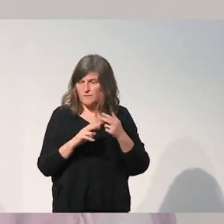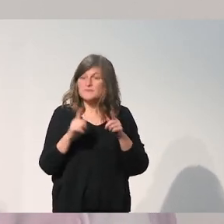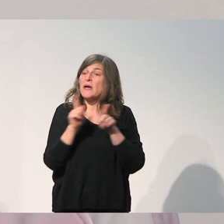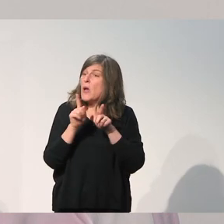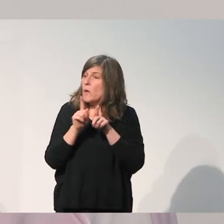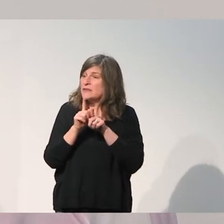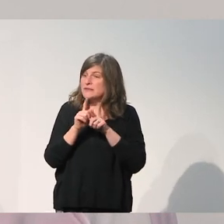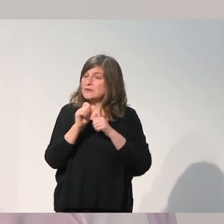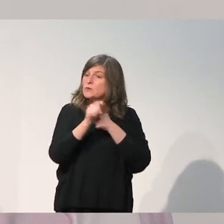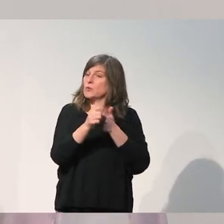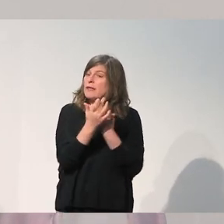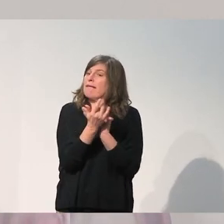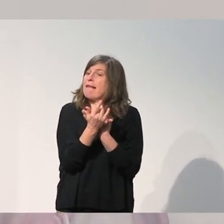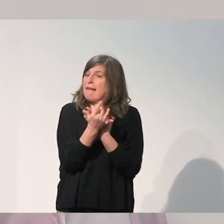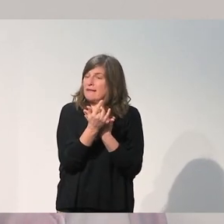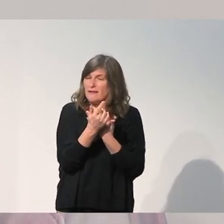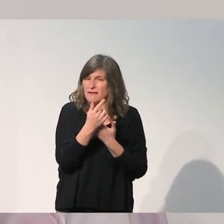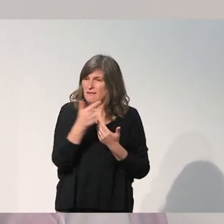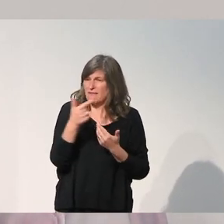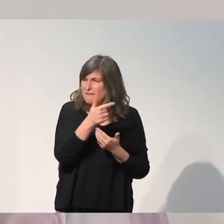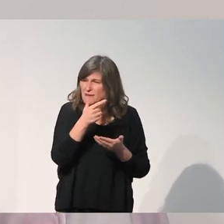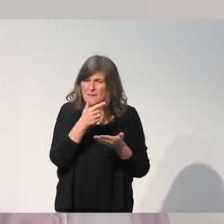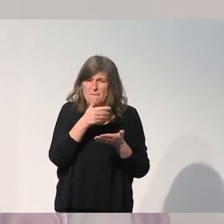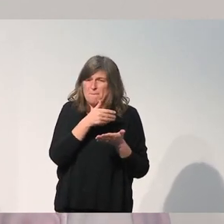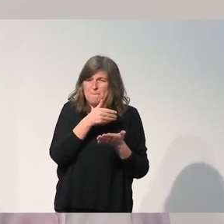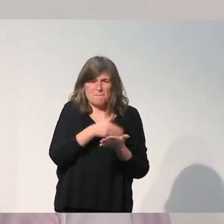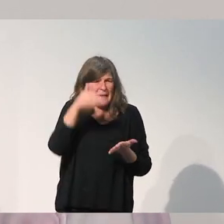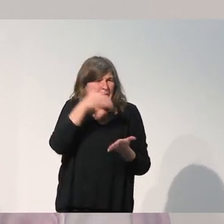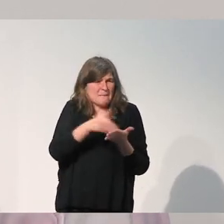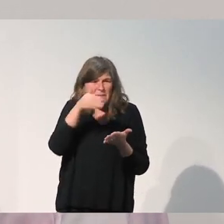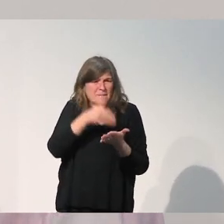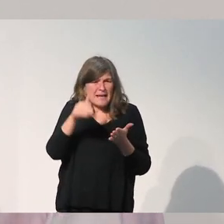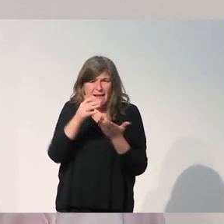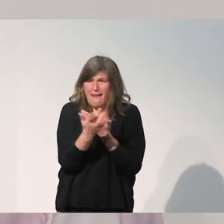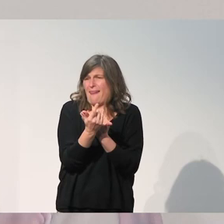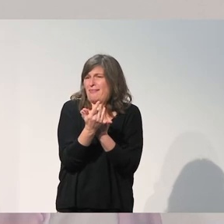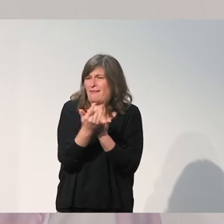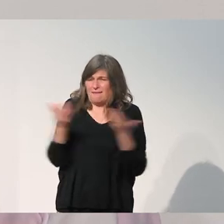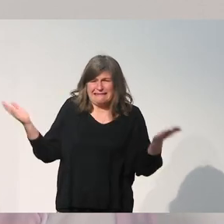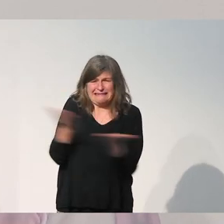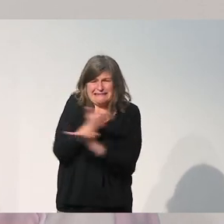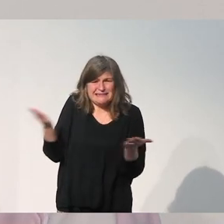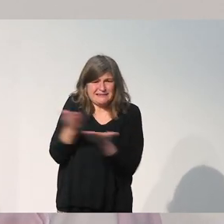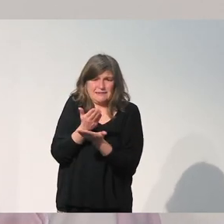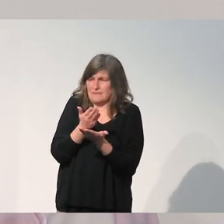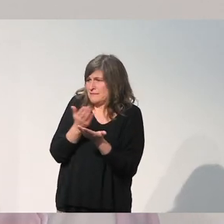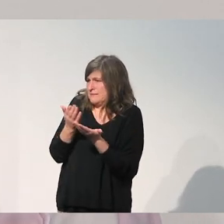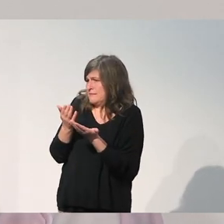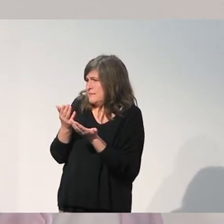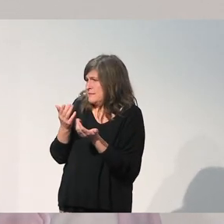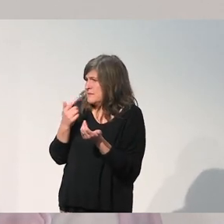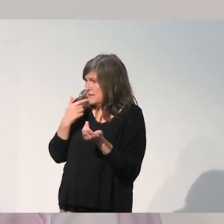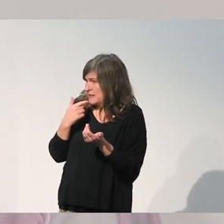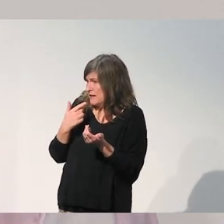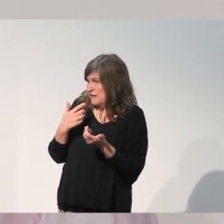une correspondance, des milliers de lettres, et ça c'est absolument formidable d'avoir ce matériau-là, c'est-à-dire